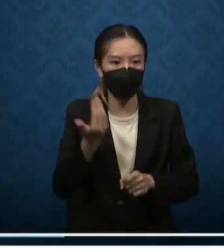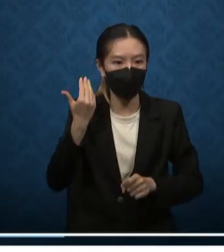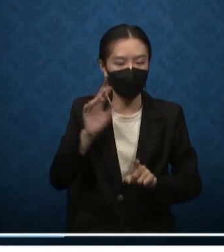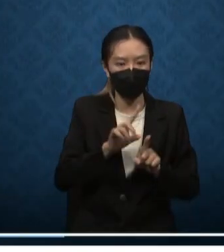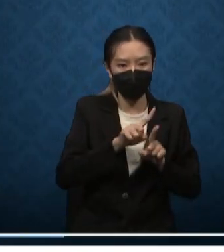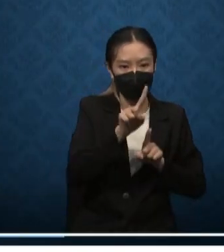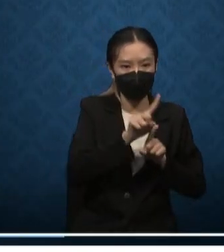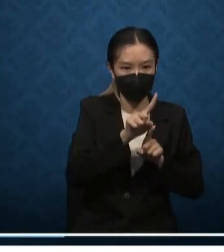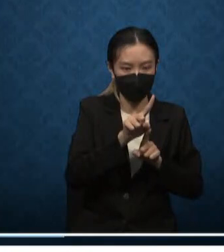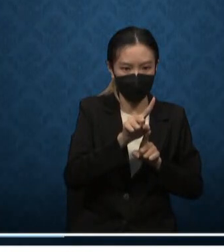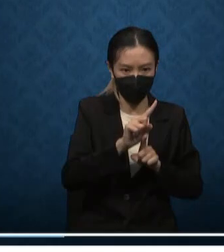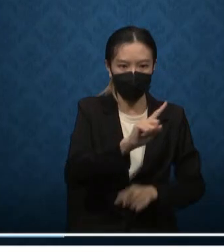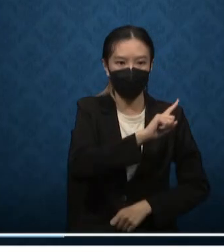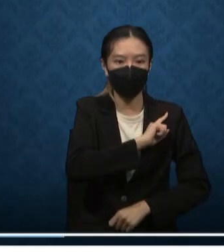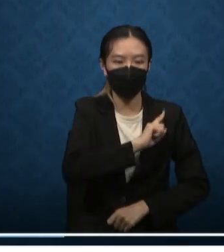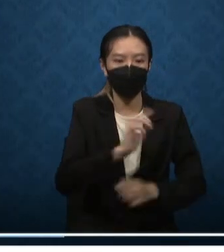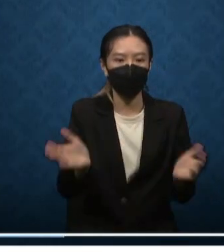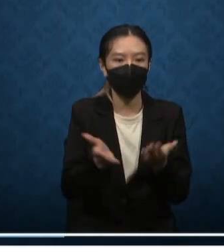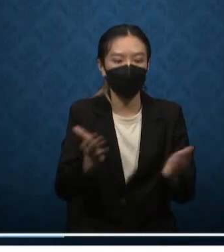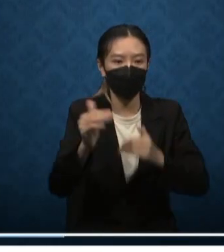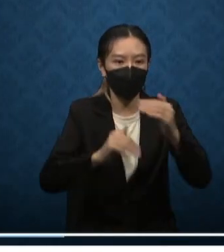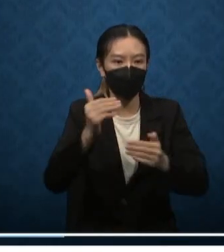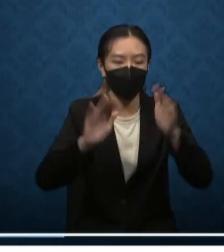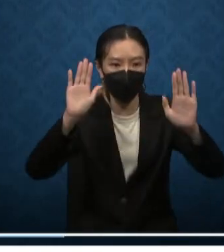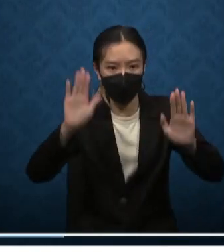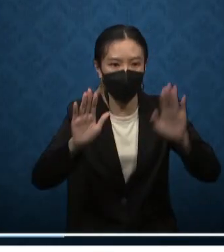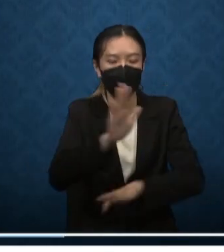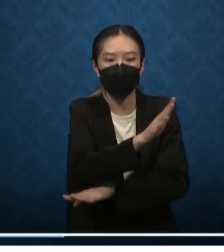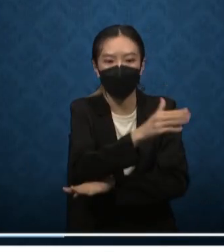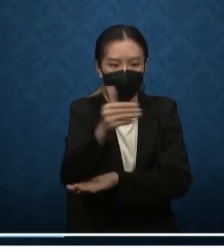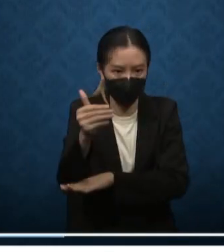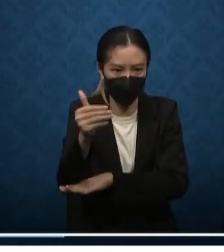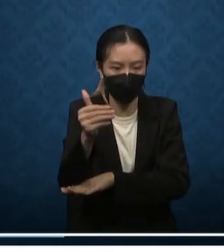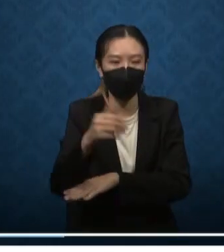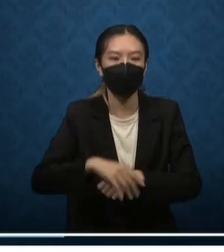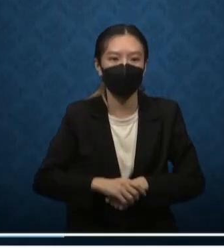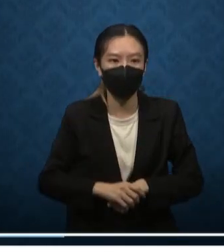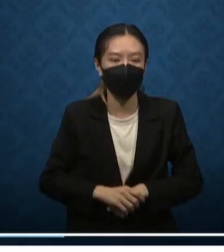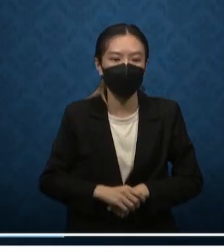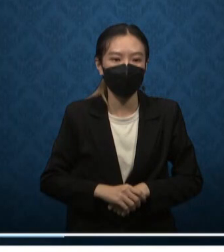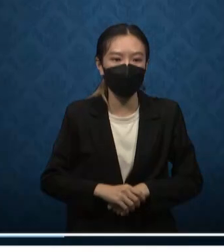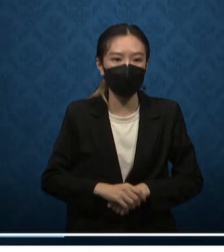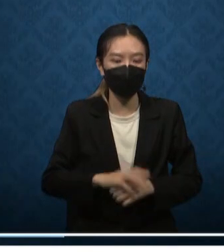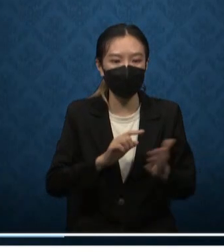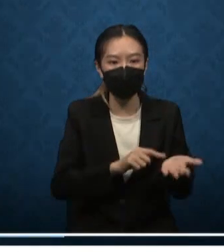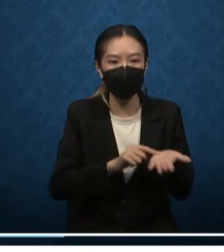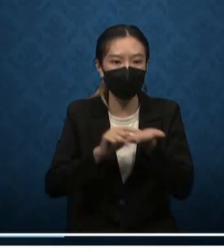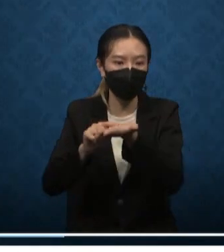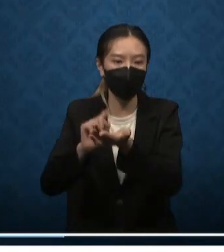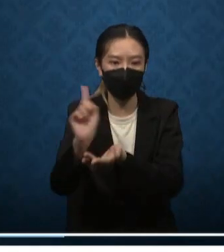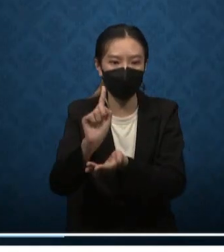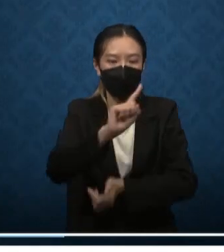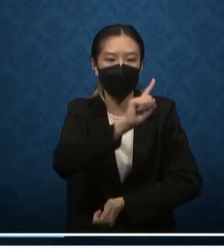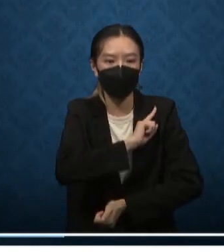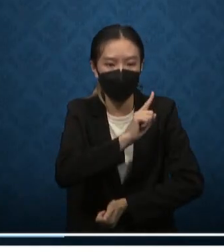มีหน้าที่ขับเคลื่อนเรื่องของประชาธิปไตยเป็นวาระแห่งชาติและเราเสนอให้มีการมอบภารกิจใน